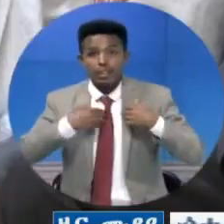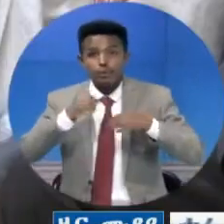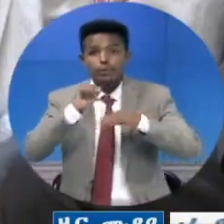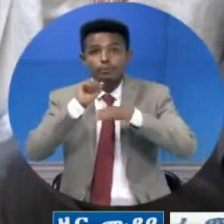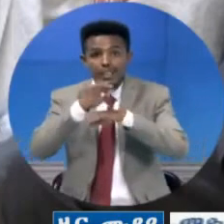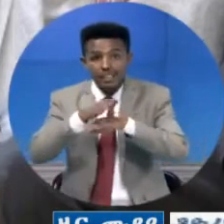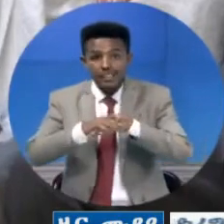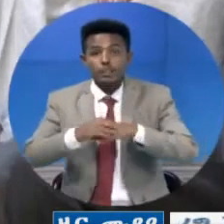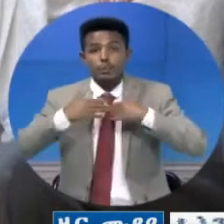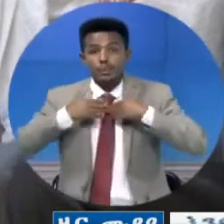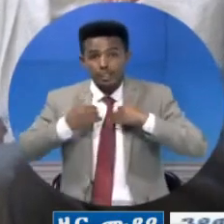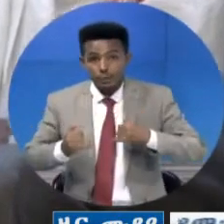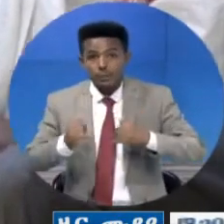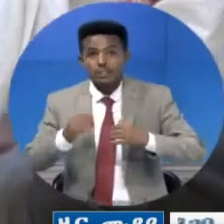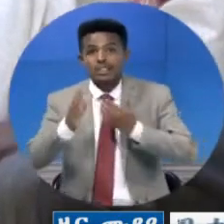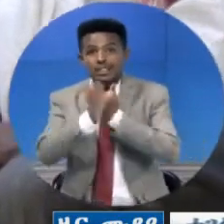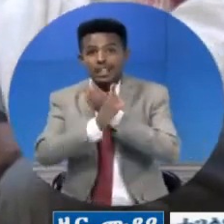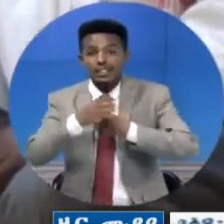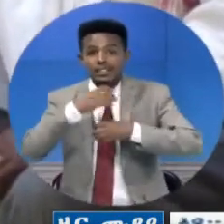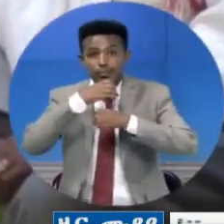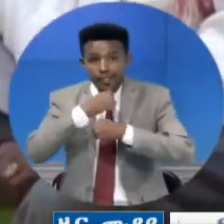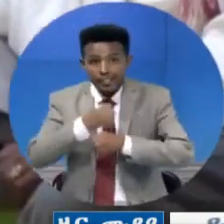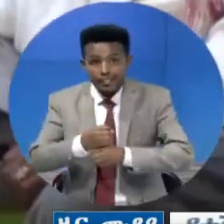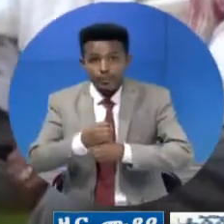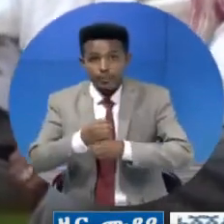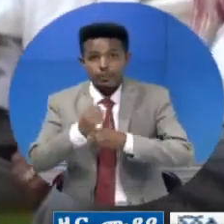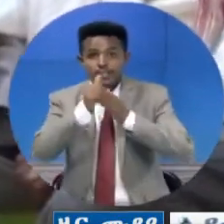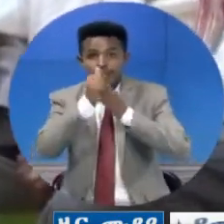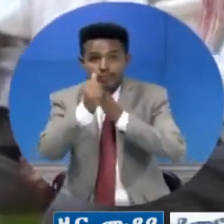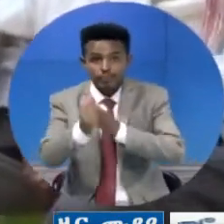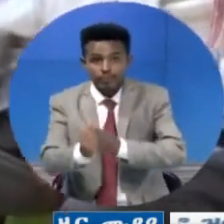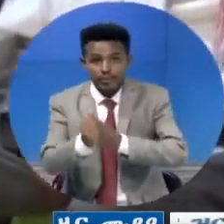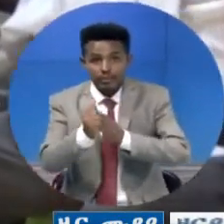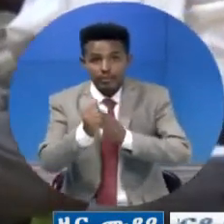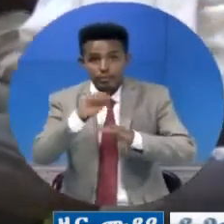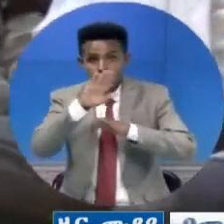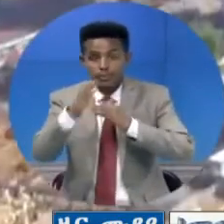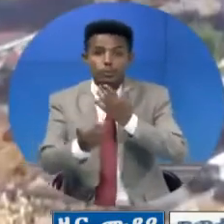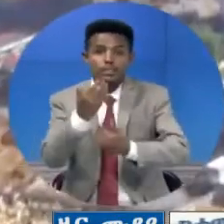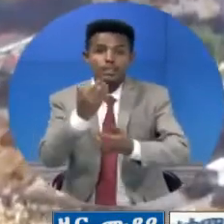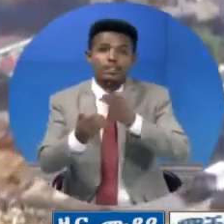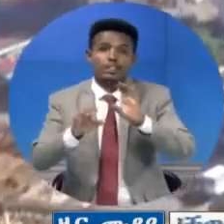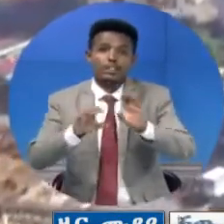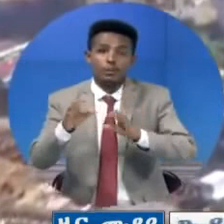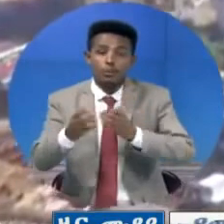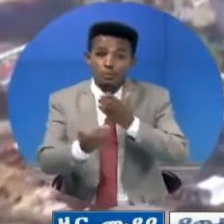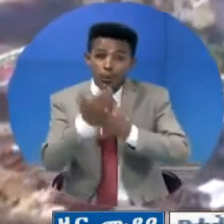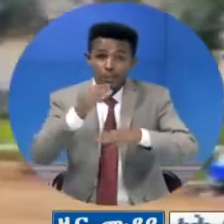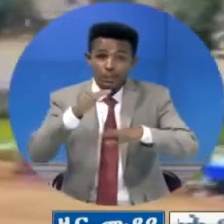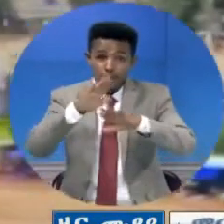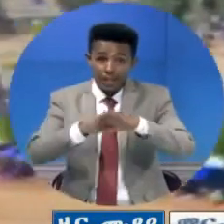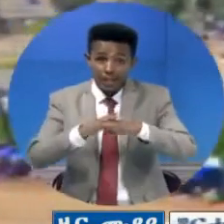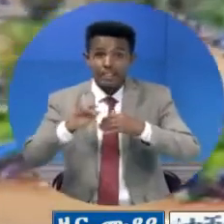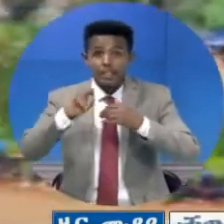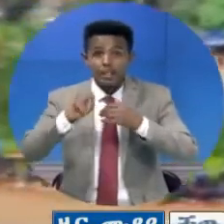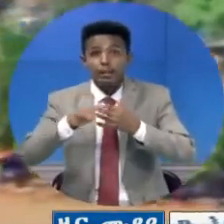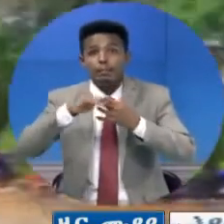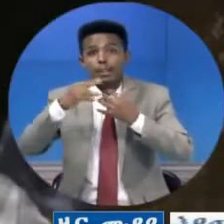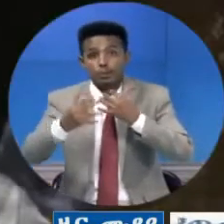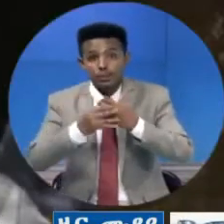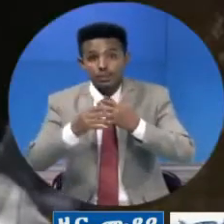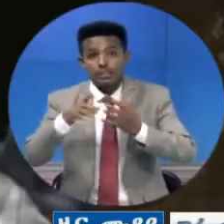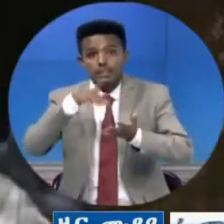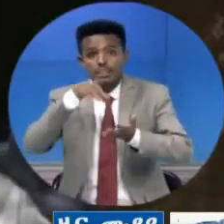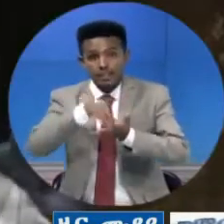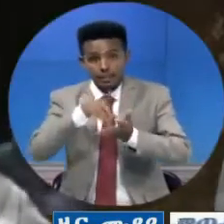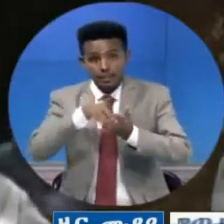ከሀገር ሽማግሌዎች፣ ከሃይማኖት አባቶችና ከአመራሮች ጋር ውይይት አካሂዷል። በውይይቱ ላይ የደብረ ማርቆስ ከተማ ምክትል